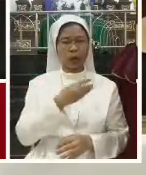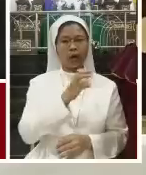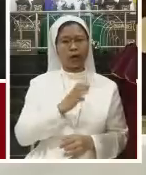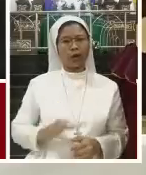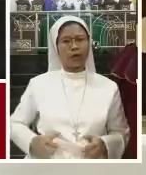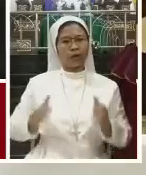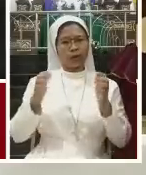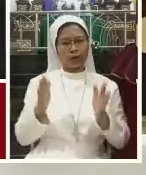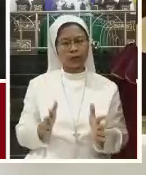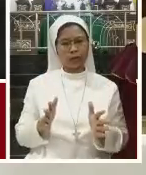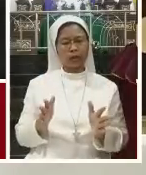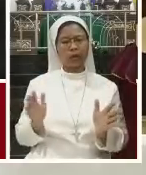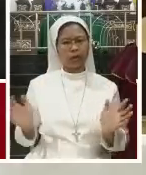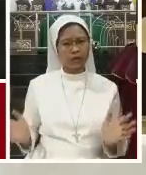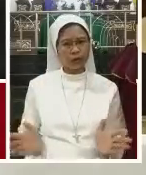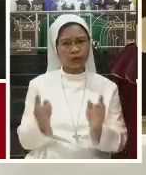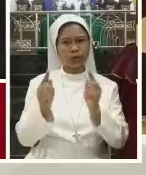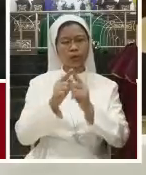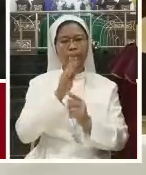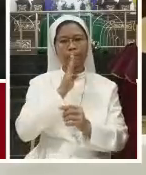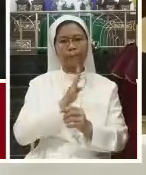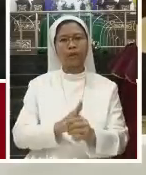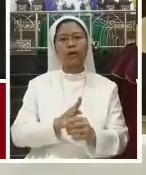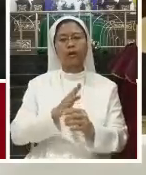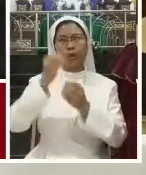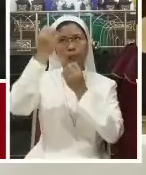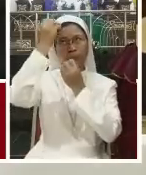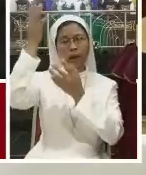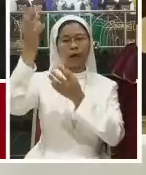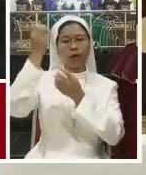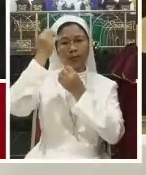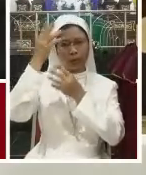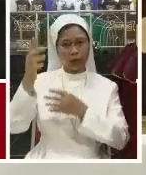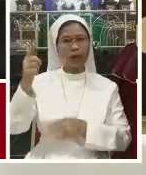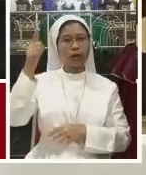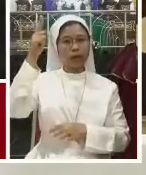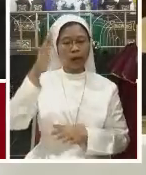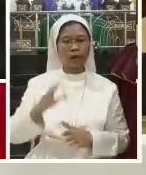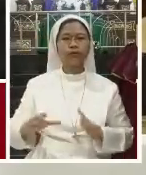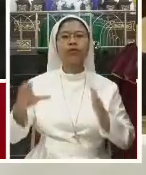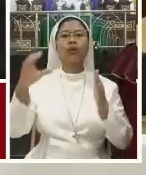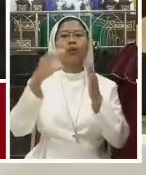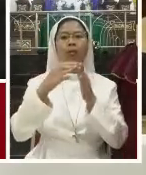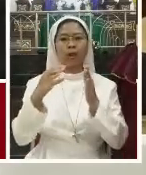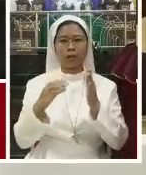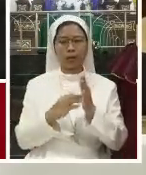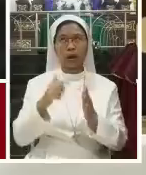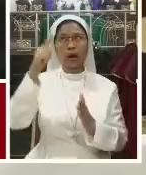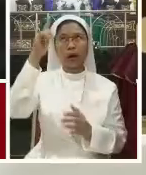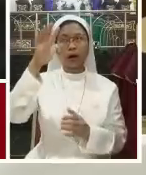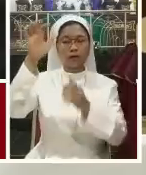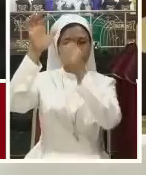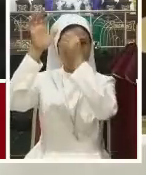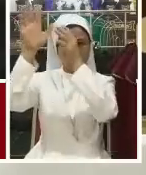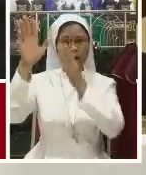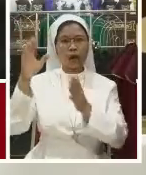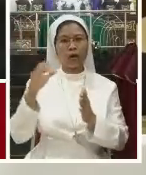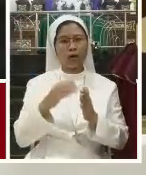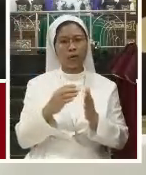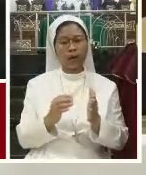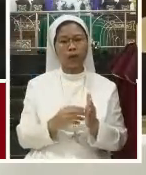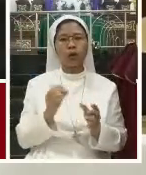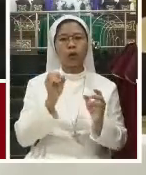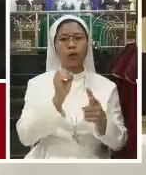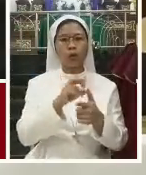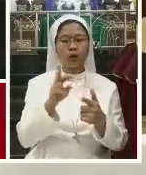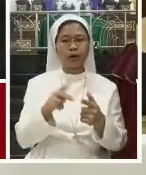maging masunod-sunod kadaaldaw sa tugon kang sa tungkagurang ng Ama o sa mga katukduan ni